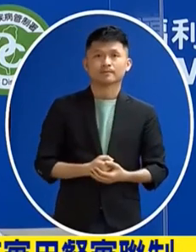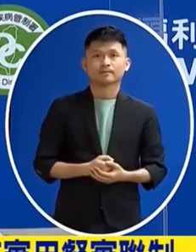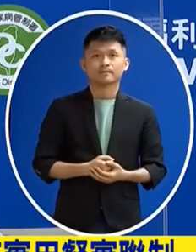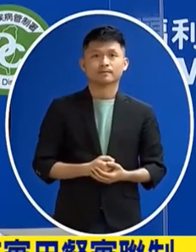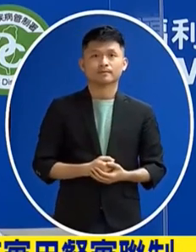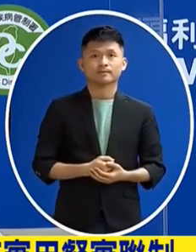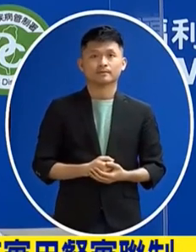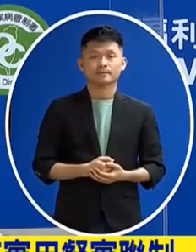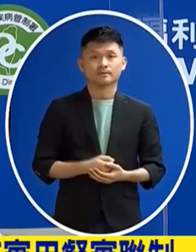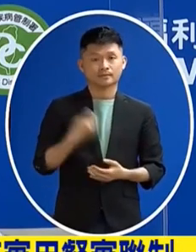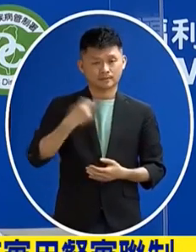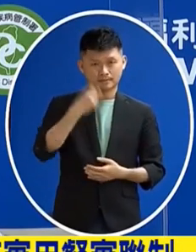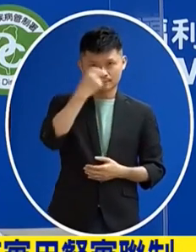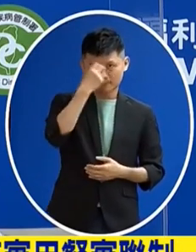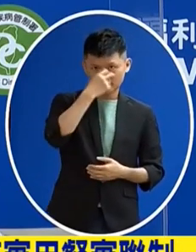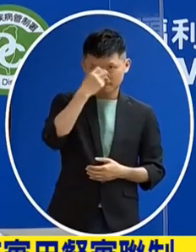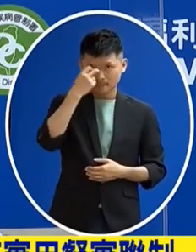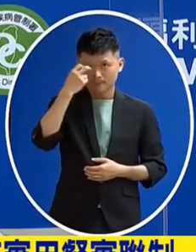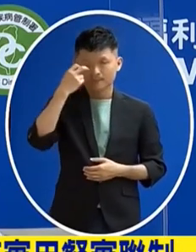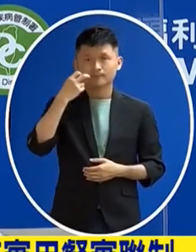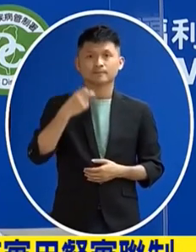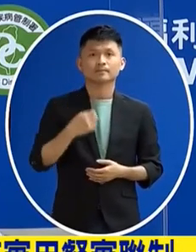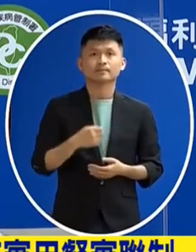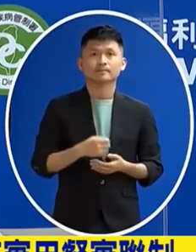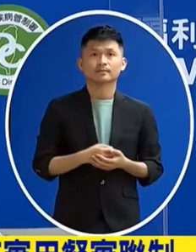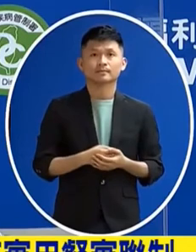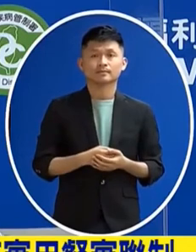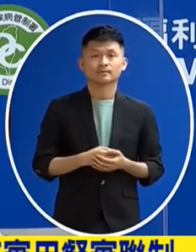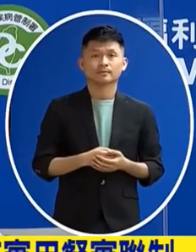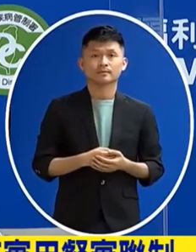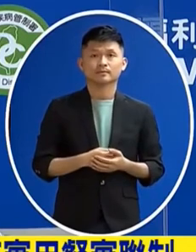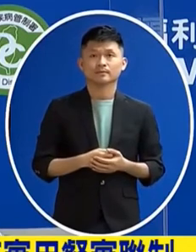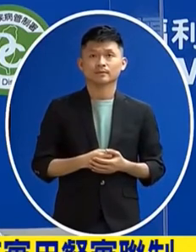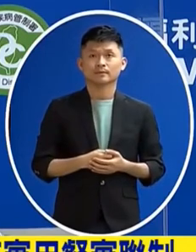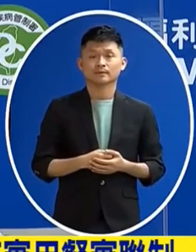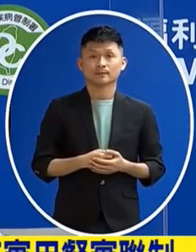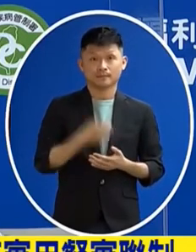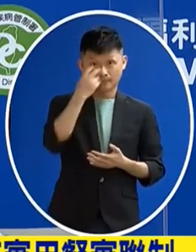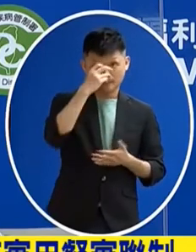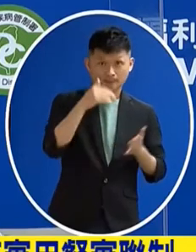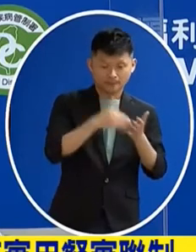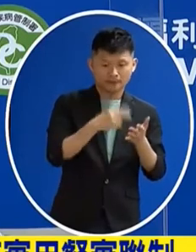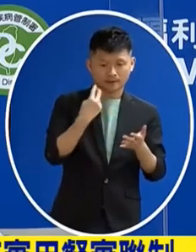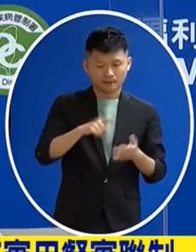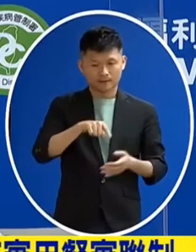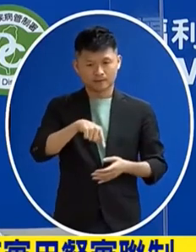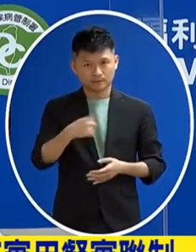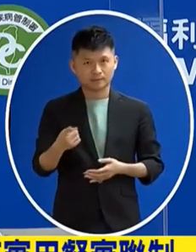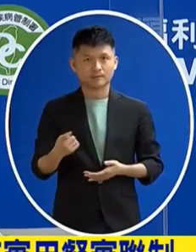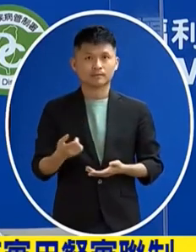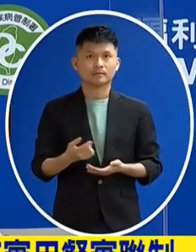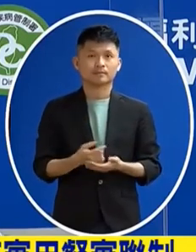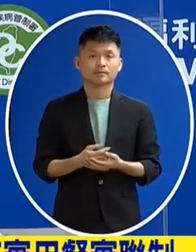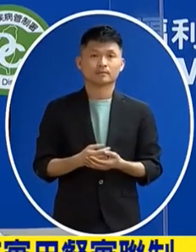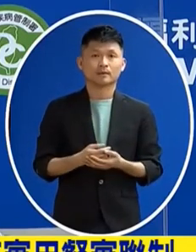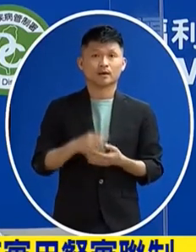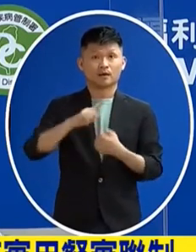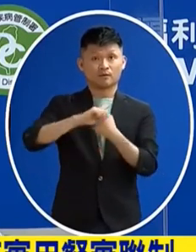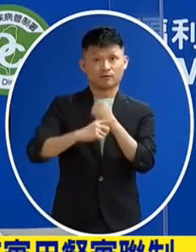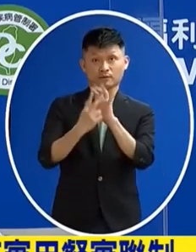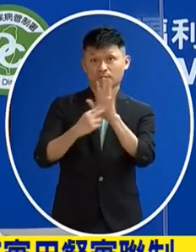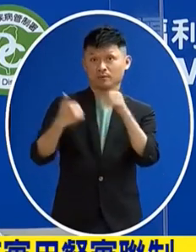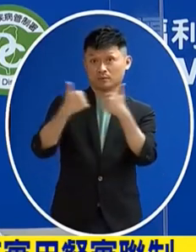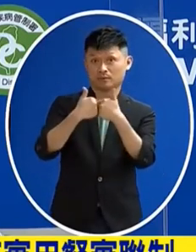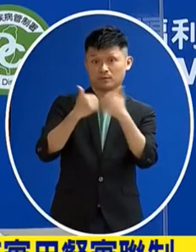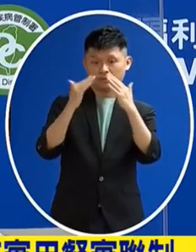个哈监督的单位哈再来进行这样的一个好来检查。那另外在法说会部分，当然